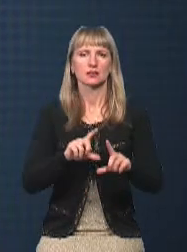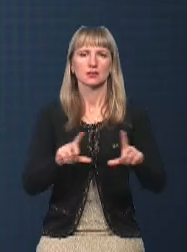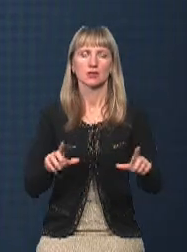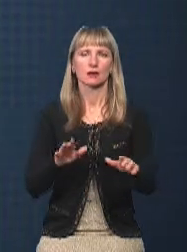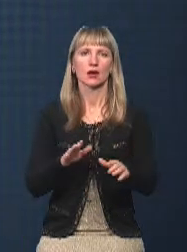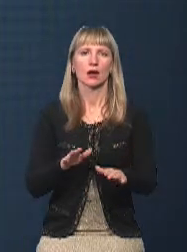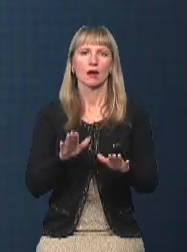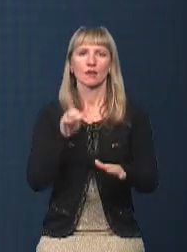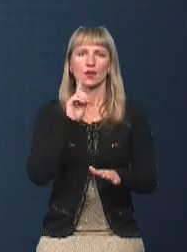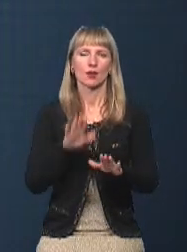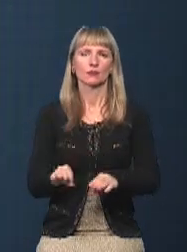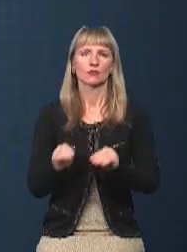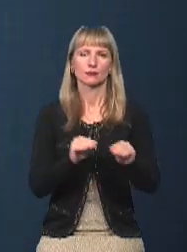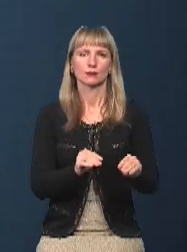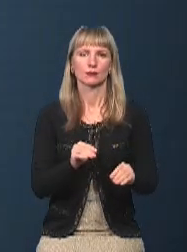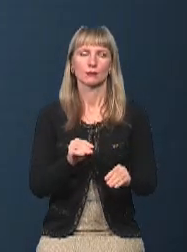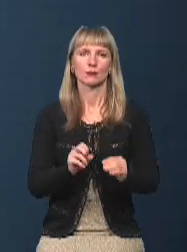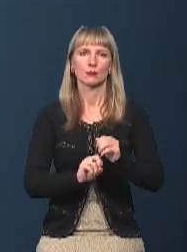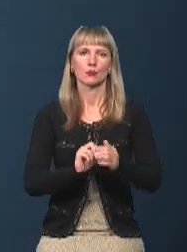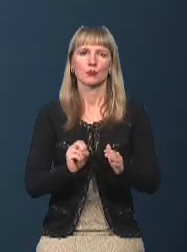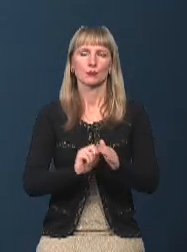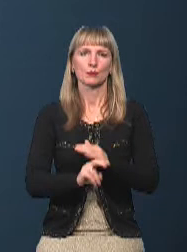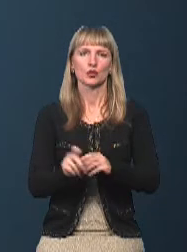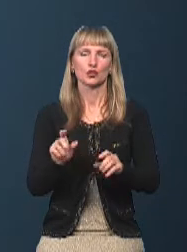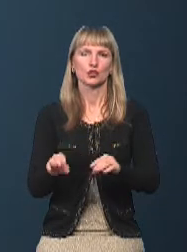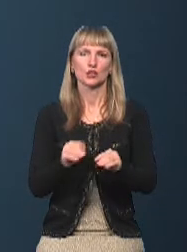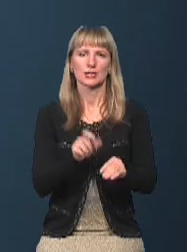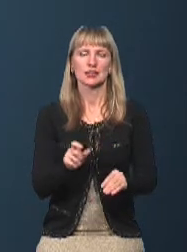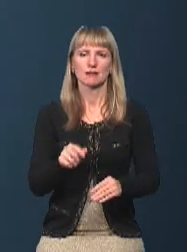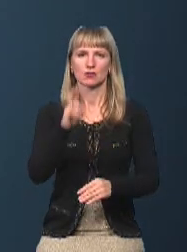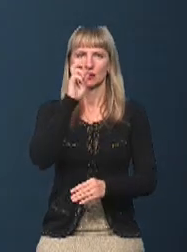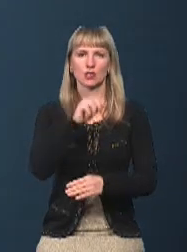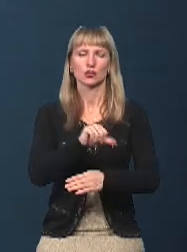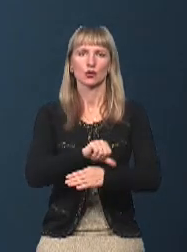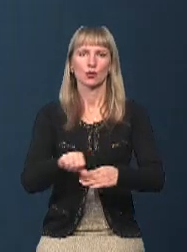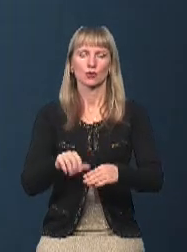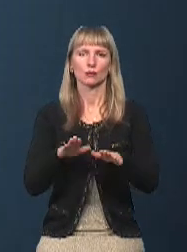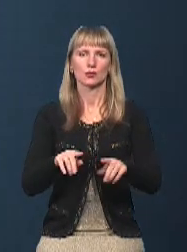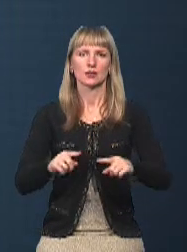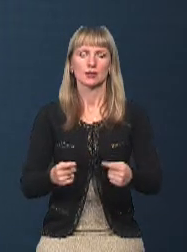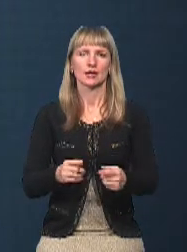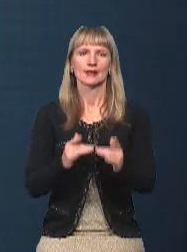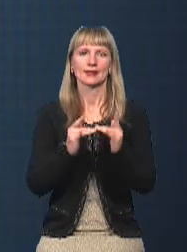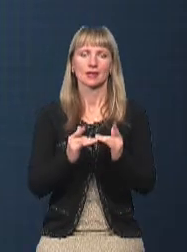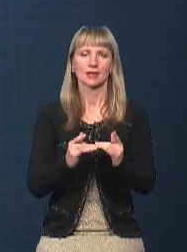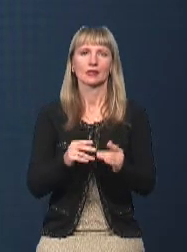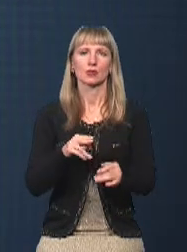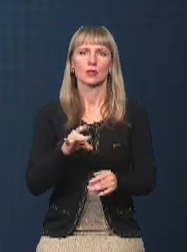розміщення біженців, приміщення для транзитних пасажирів у пунктах пропуску через держкордон, будинки дитини, інтернати,